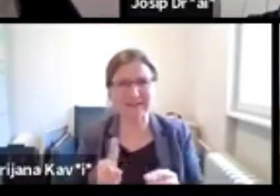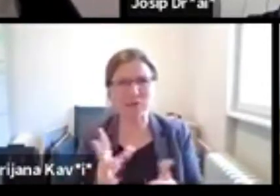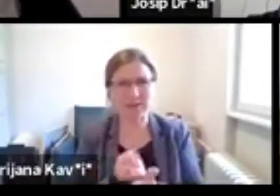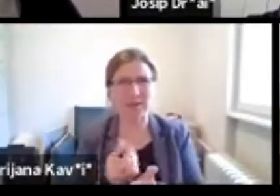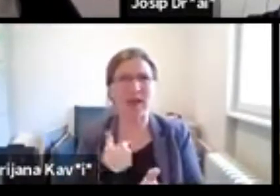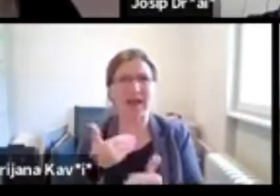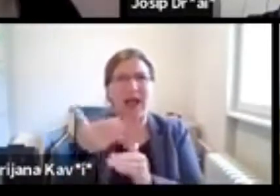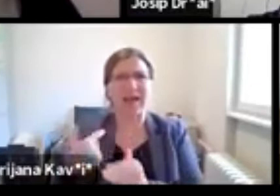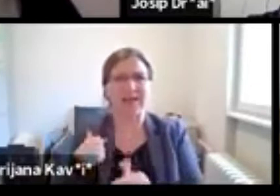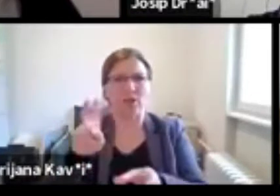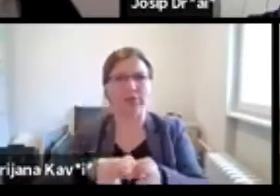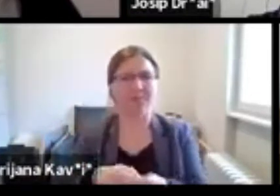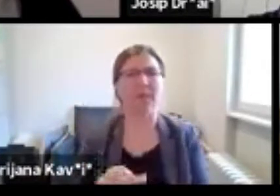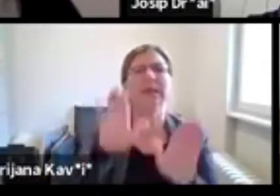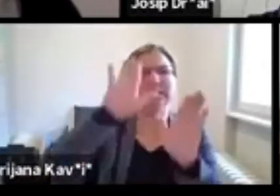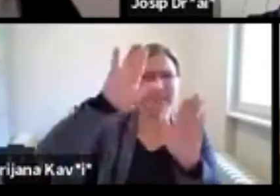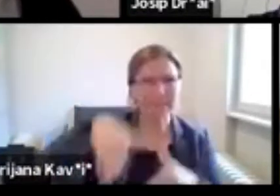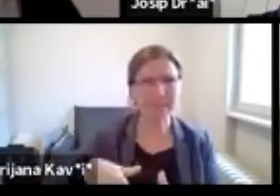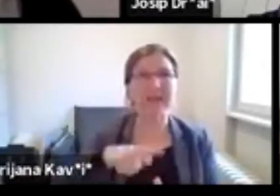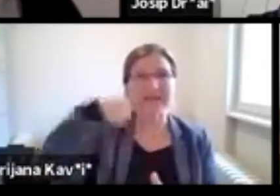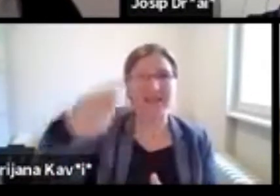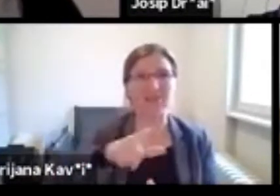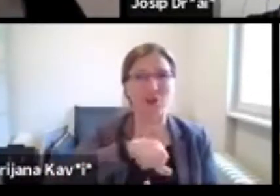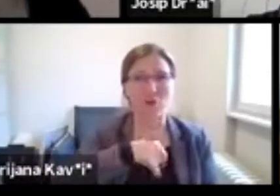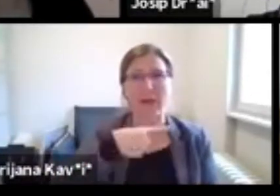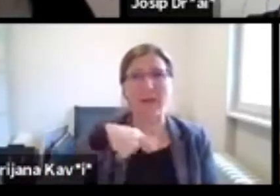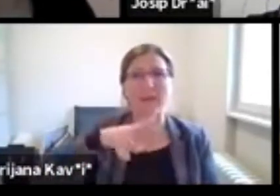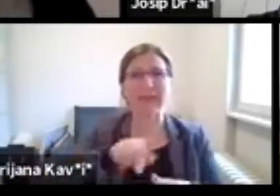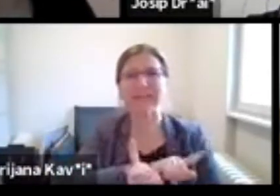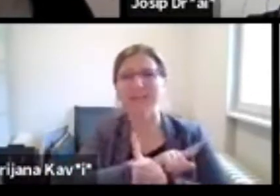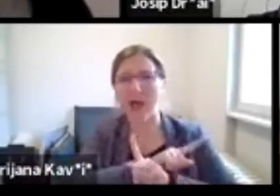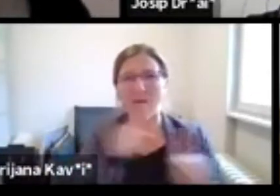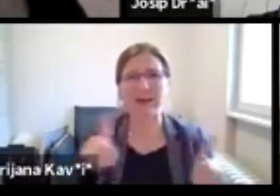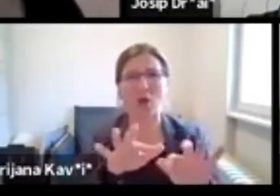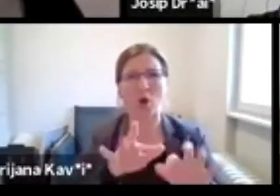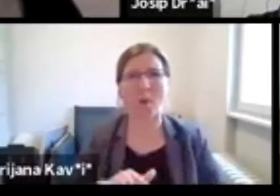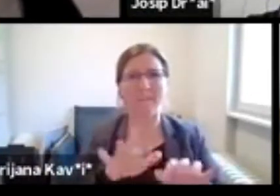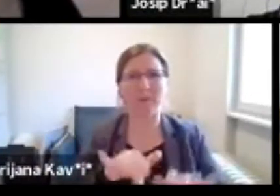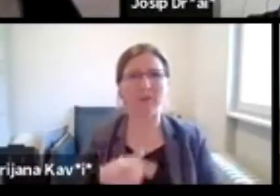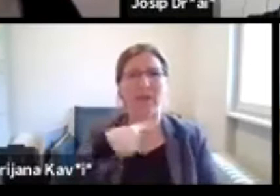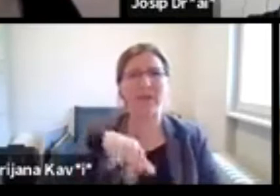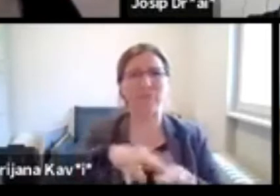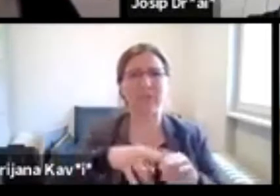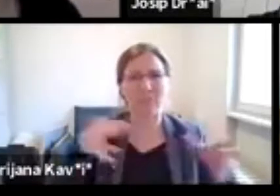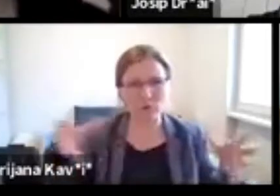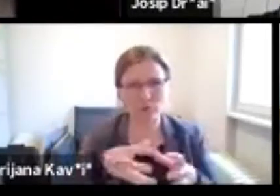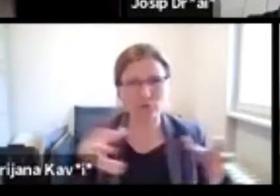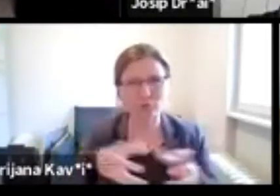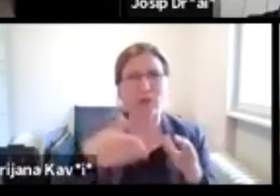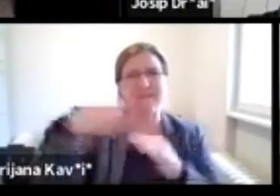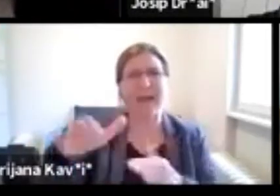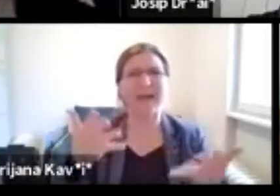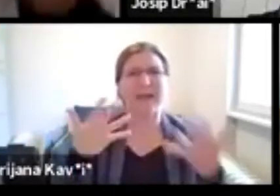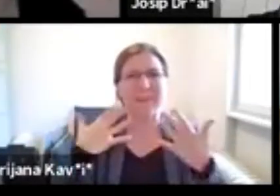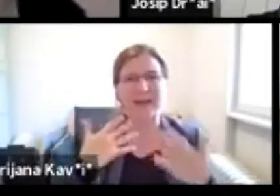iduće godine ovu tehniku, zabranit ćemo kompjutore i sve ćemo dogovarati na klupi u parku i vratit ćemo se dobrim starim vremenima ako trebaju